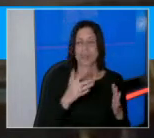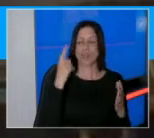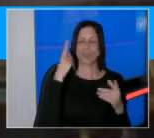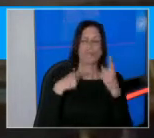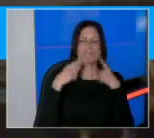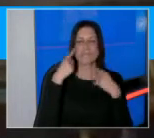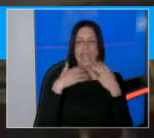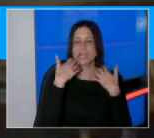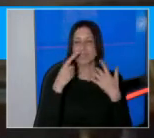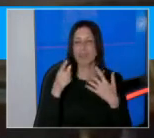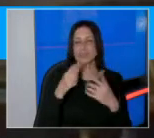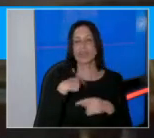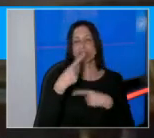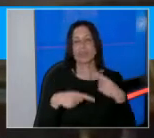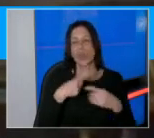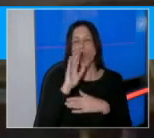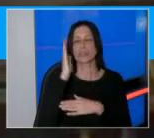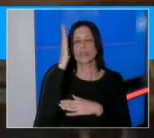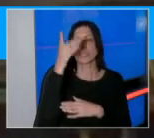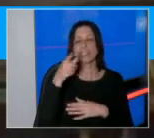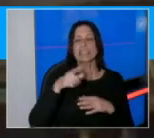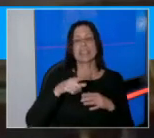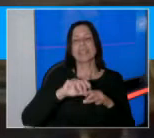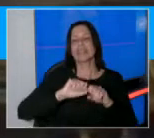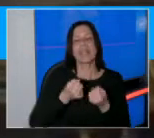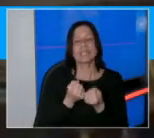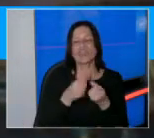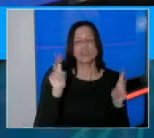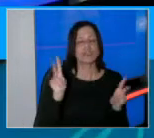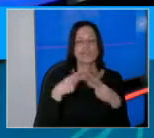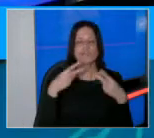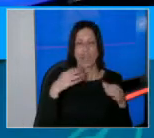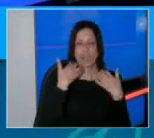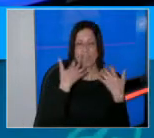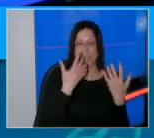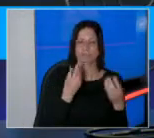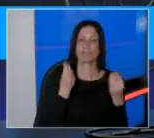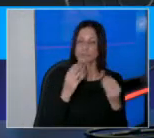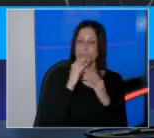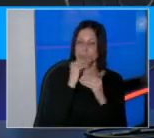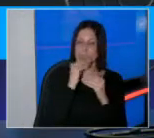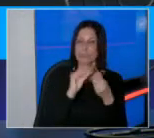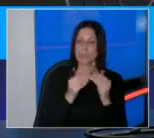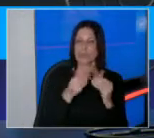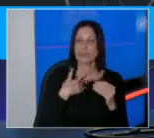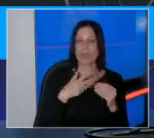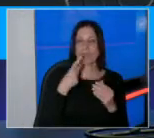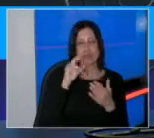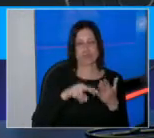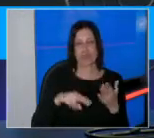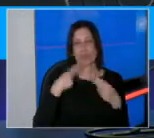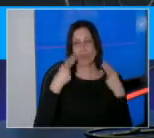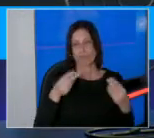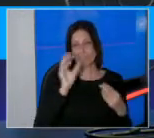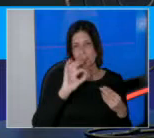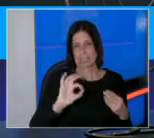הזה לדורות קדימה, אני, זה נזק, אין לתאר. תכף אני אדבר עם רנזי על הקיצוצים, אבל לפני אני רוצה רגע להקריא את תגובת משרד הבריאות,